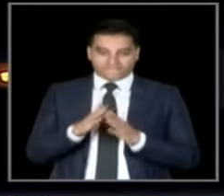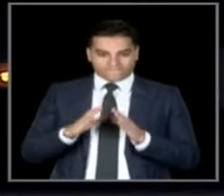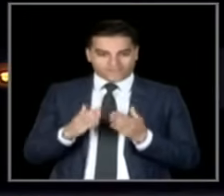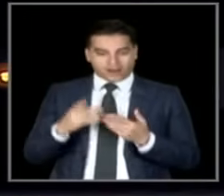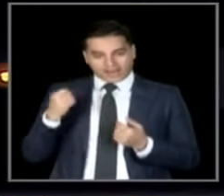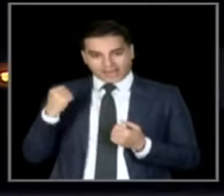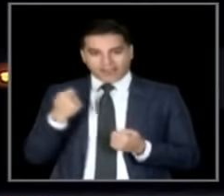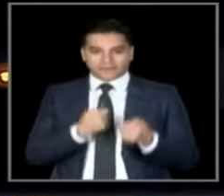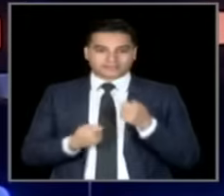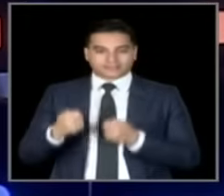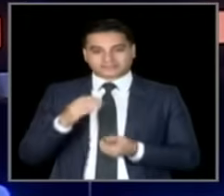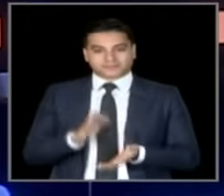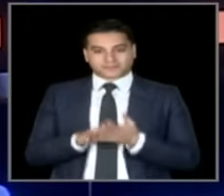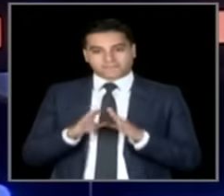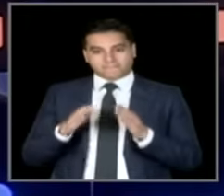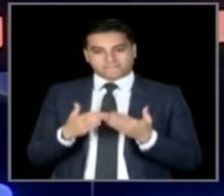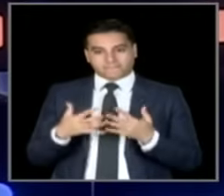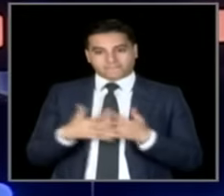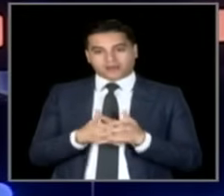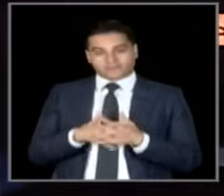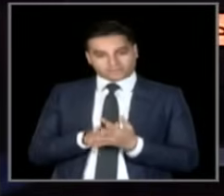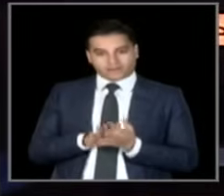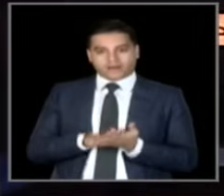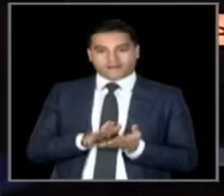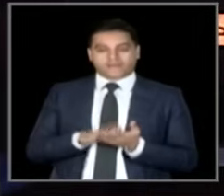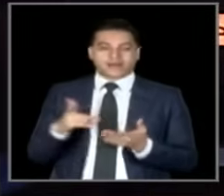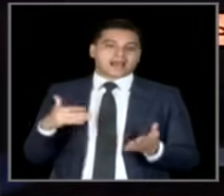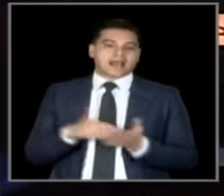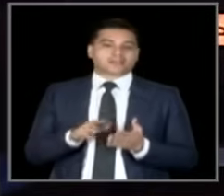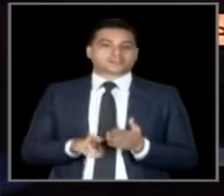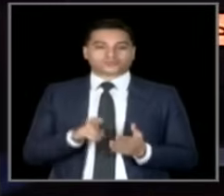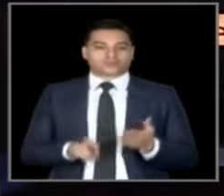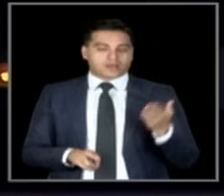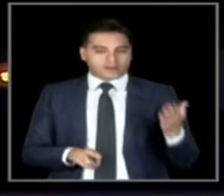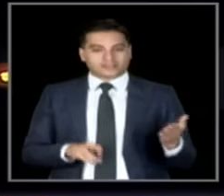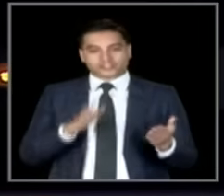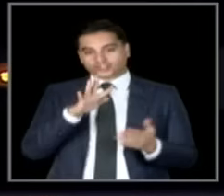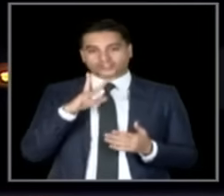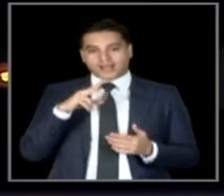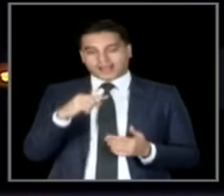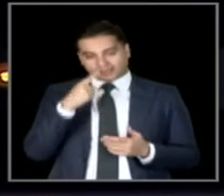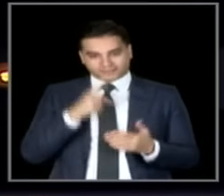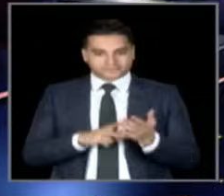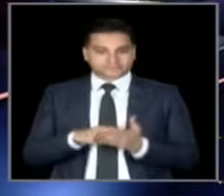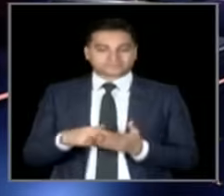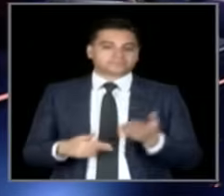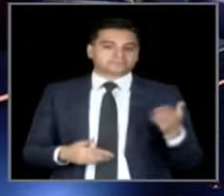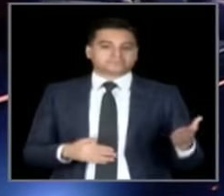فريق بيكمل بعض. برافو عليك. آخر سؤال شهد، تفضلي يا